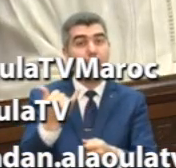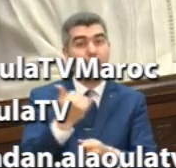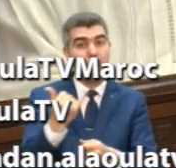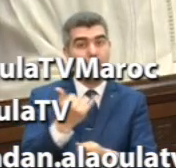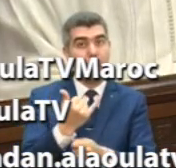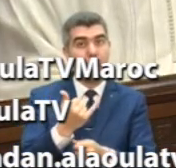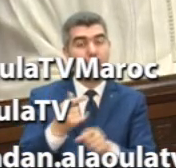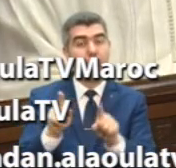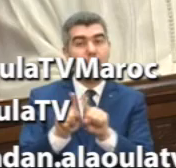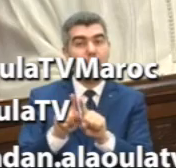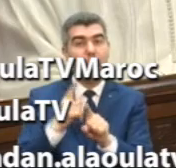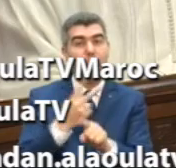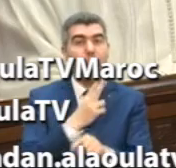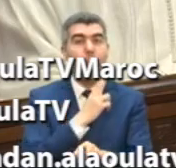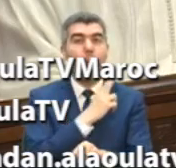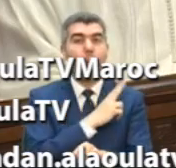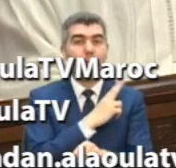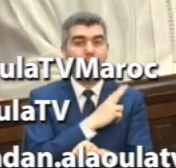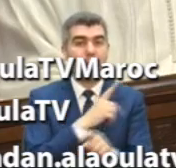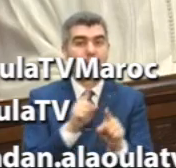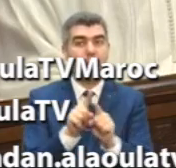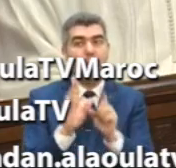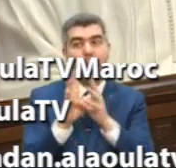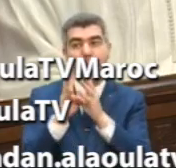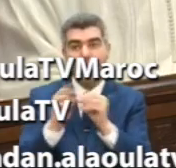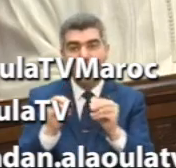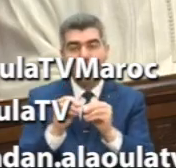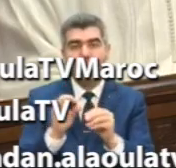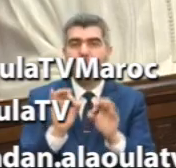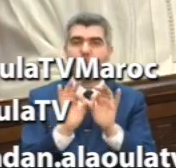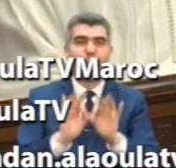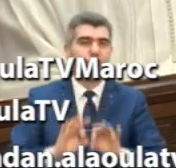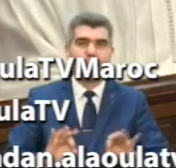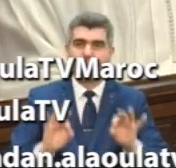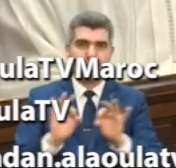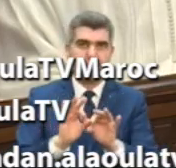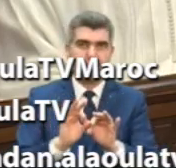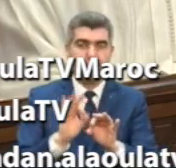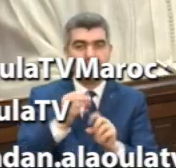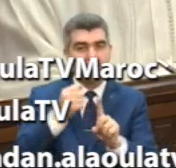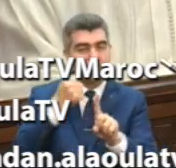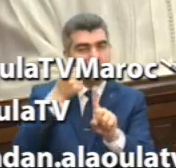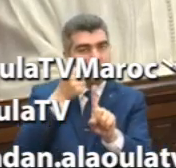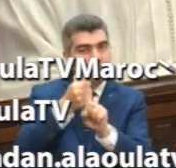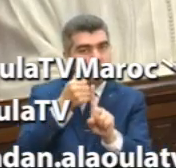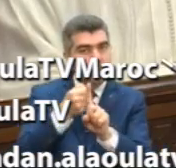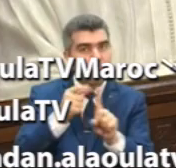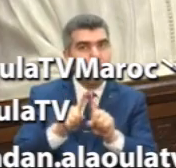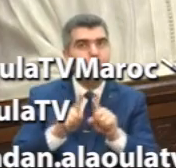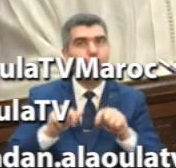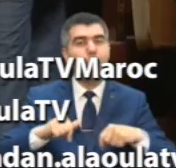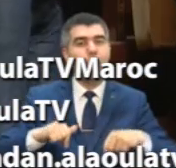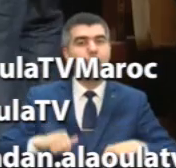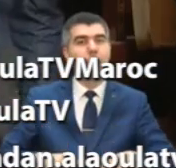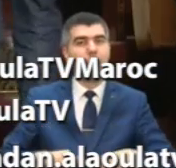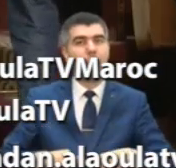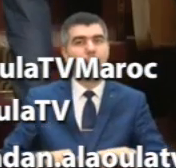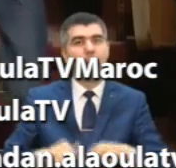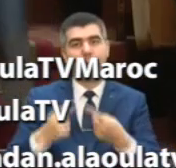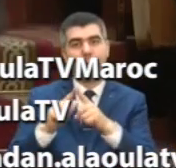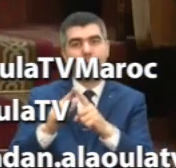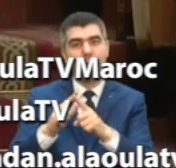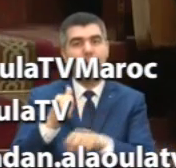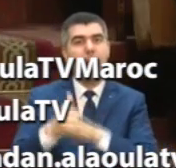لم يعد مطروحا نسبيا بمنظومة التربية والتكوين، وذلك بفضل المجهودات التي بذلتها الوزارة في هذه